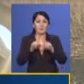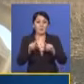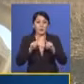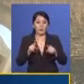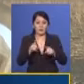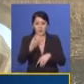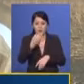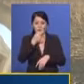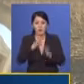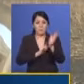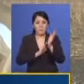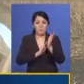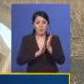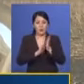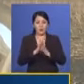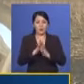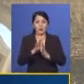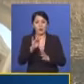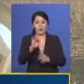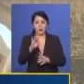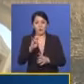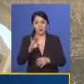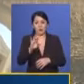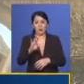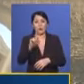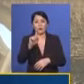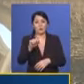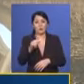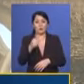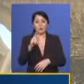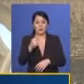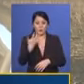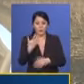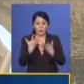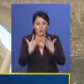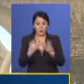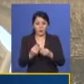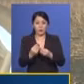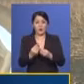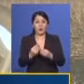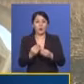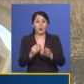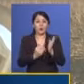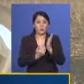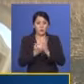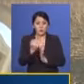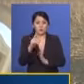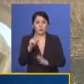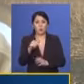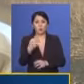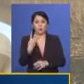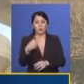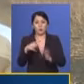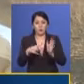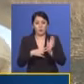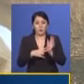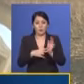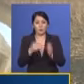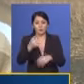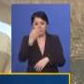ерте пісуінде. Яғни бұл күнбағыстар 100-105 күнде дайын болады. Ұзындығы 140-170 сантиметрді құрайды. Оның майлылығы